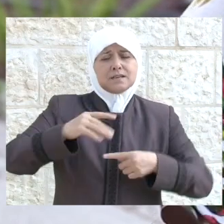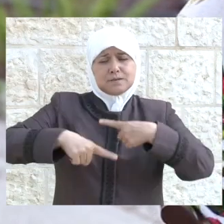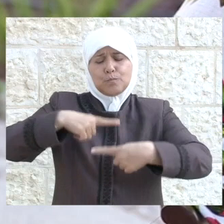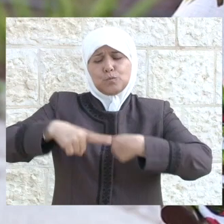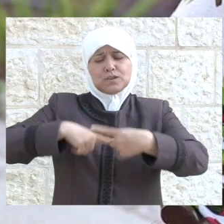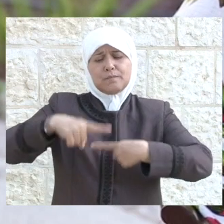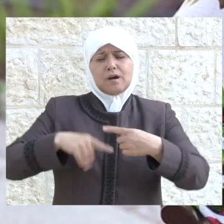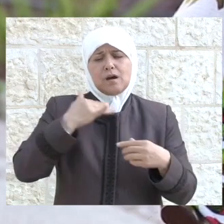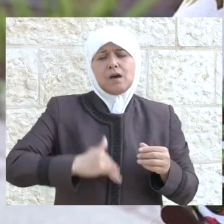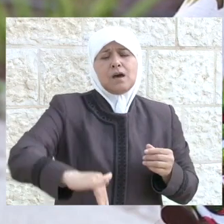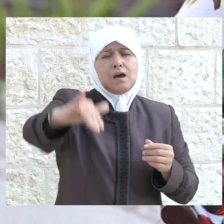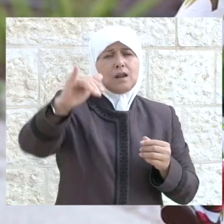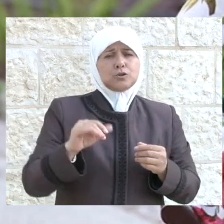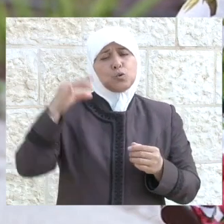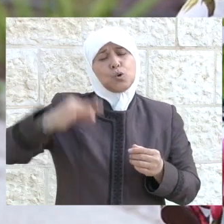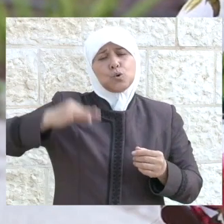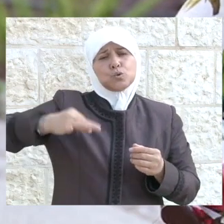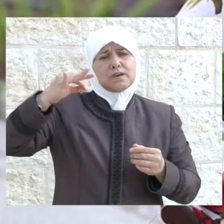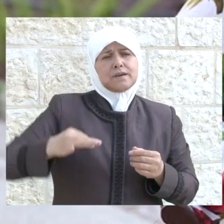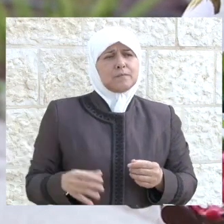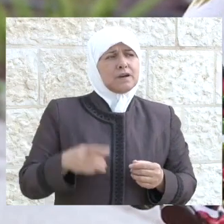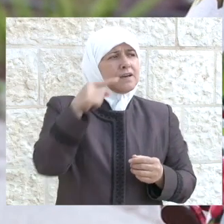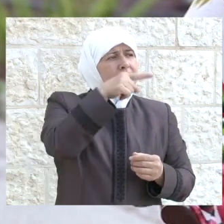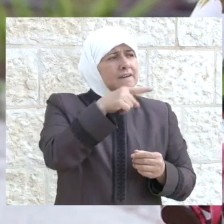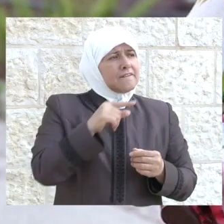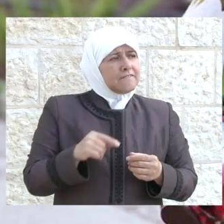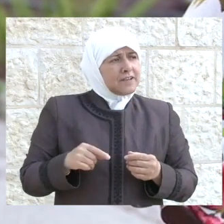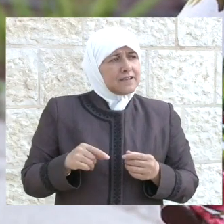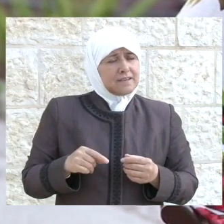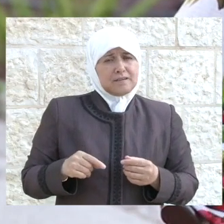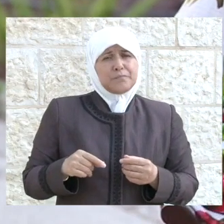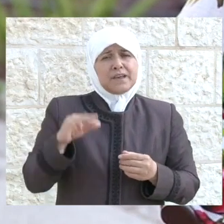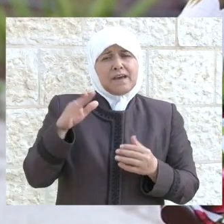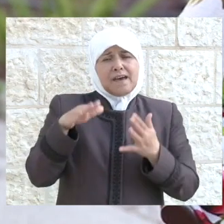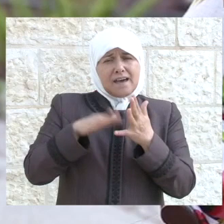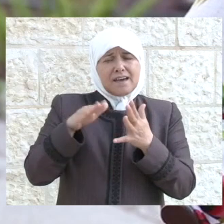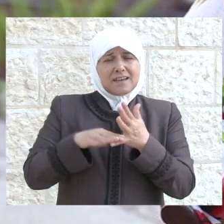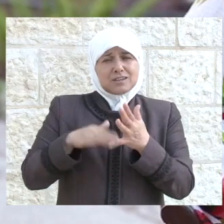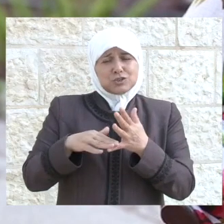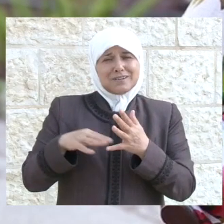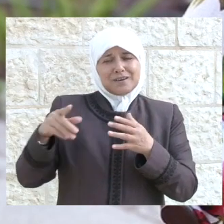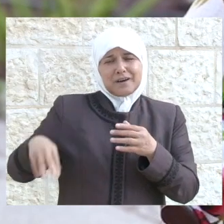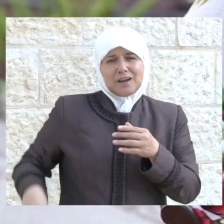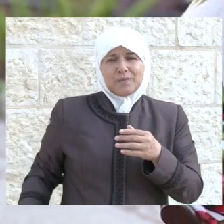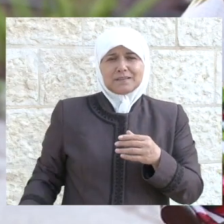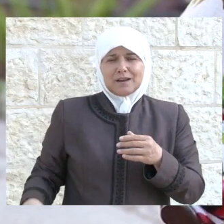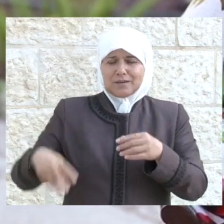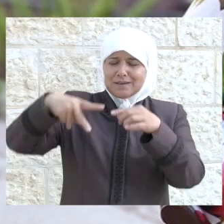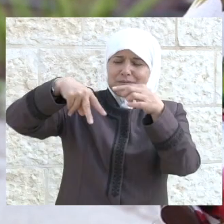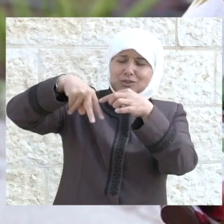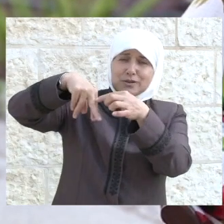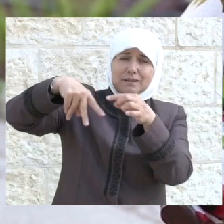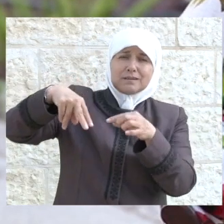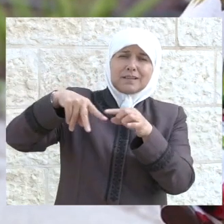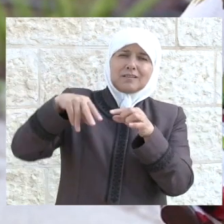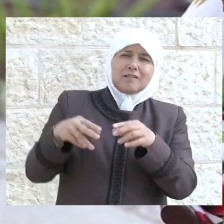مستمر. بعدين ركبت طرف صناعي، آخر واحد كان في القدس. أول ما منعت من دخول القدس كانت مشكلة